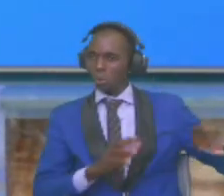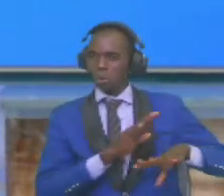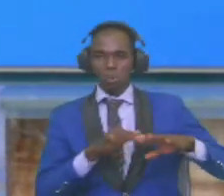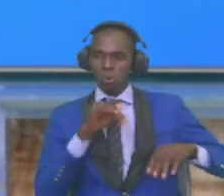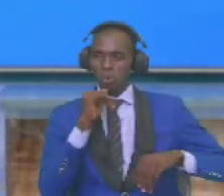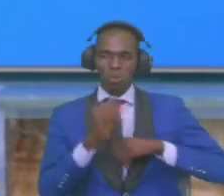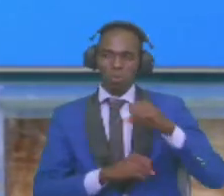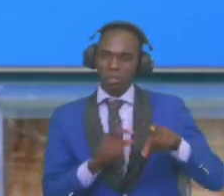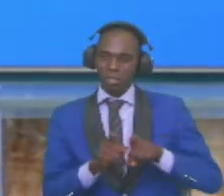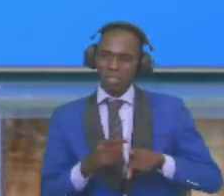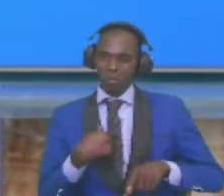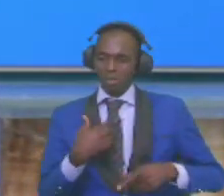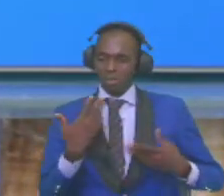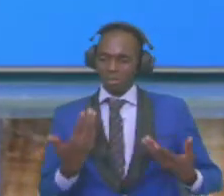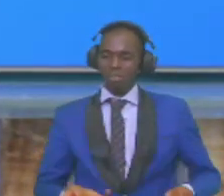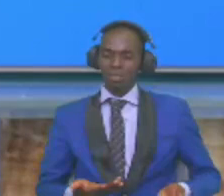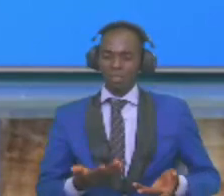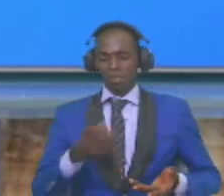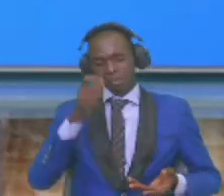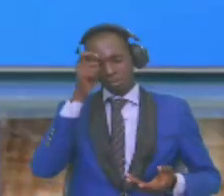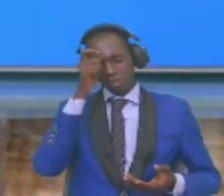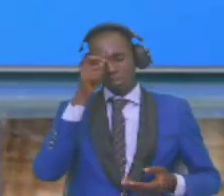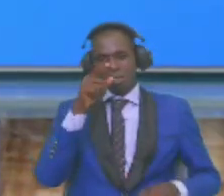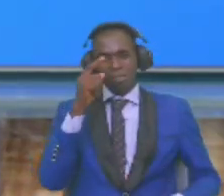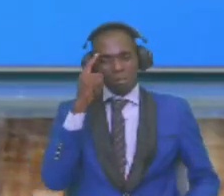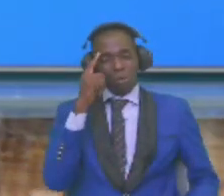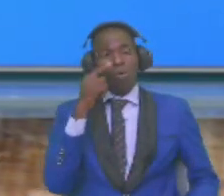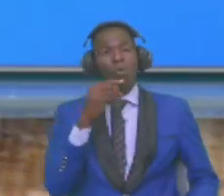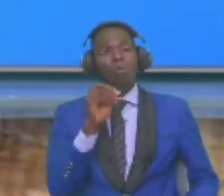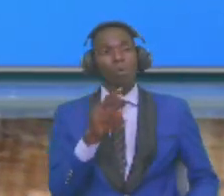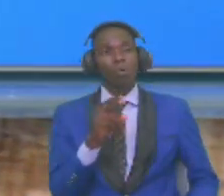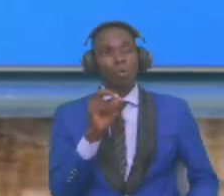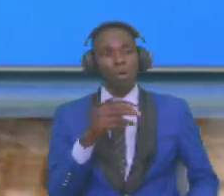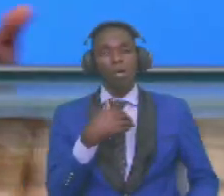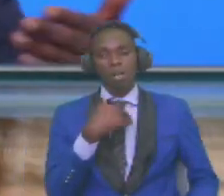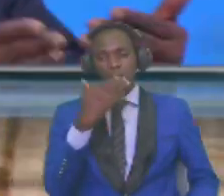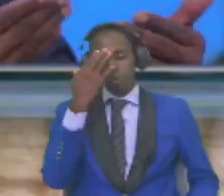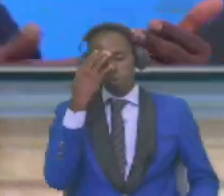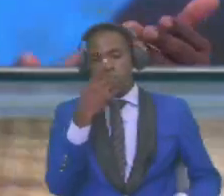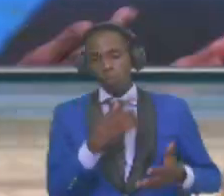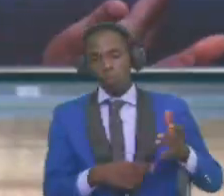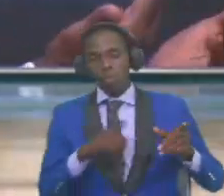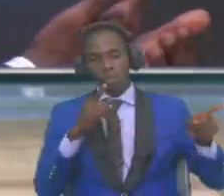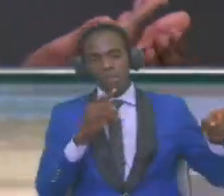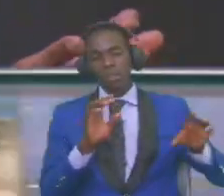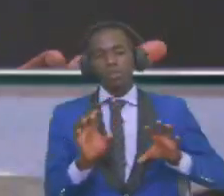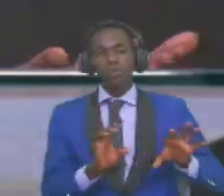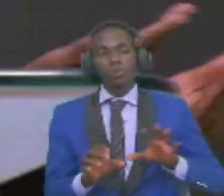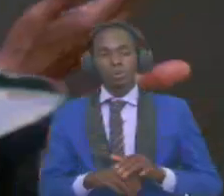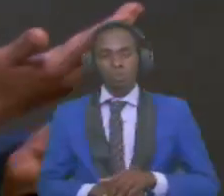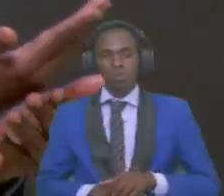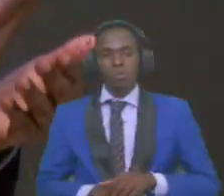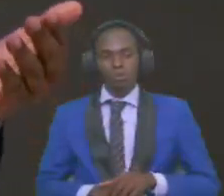il ne souffre pas comme moi d'accord je sais qu'il fait alors alors